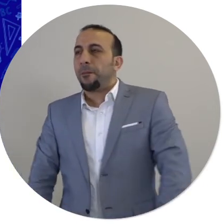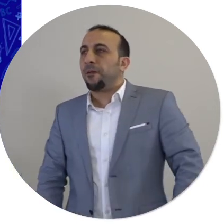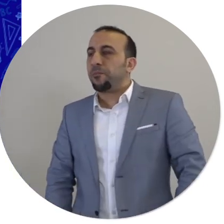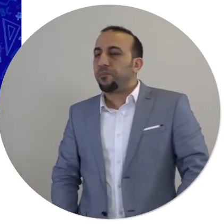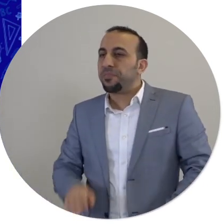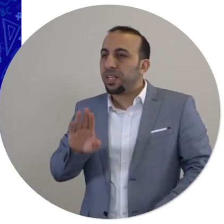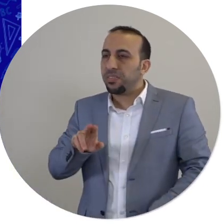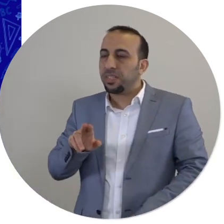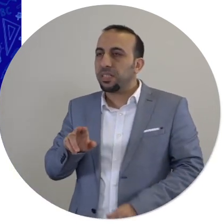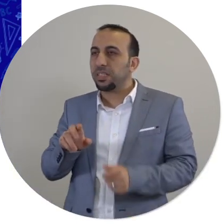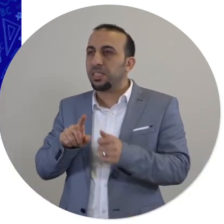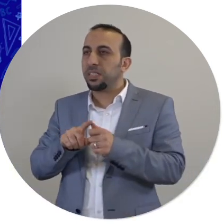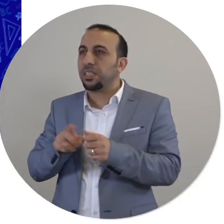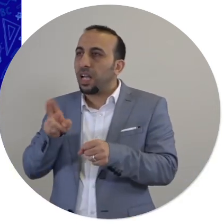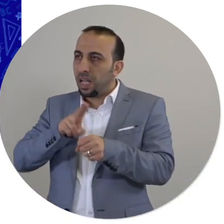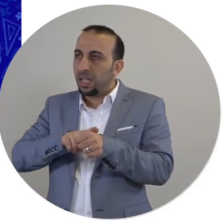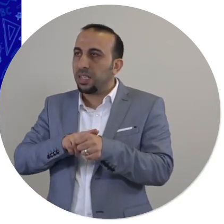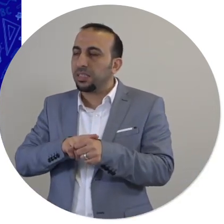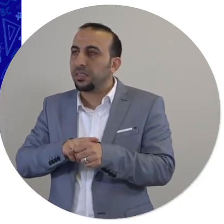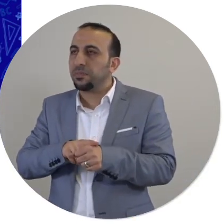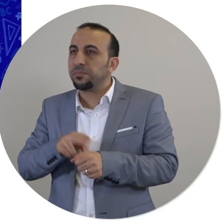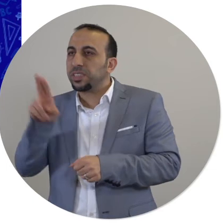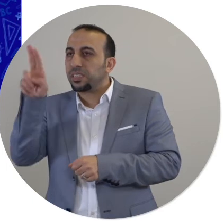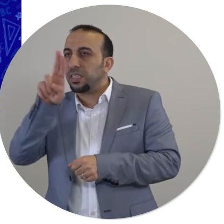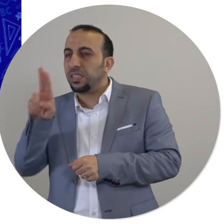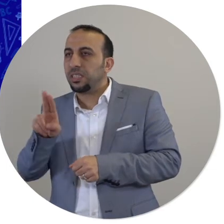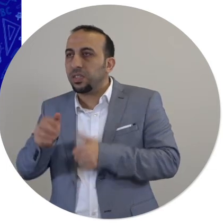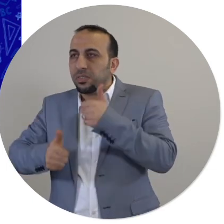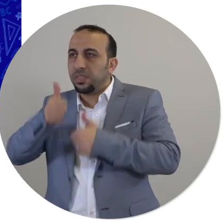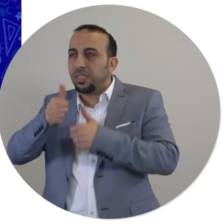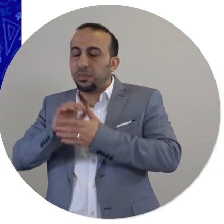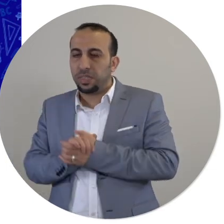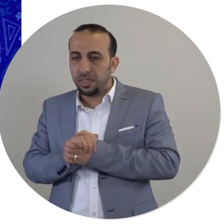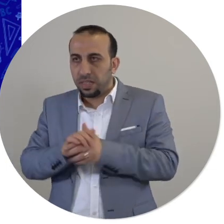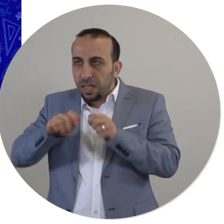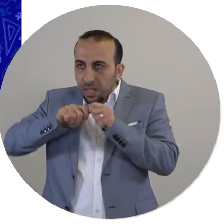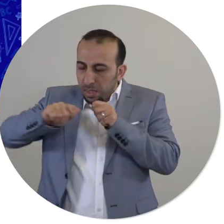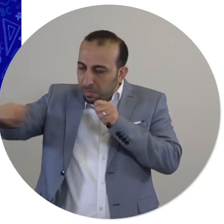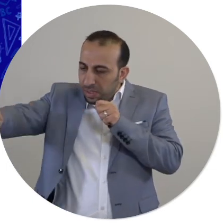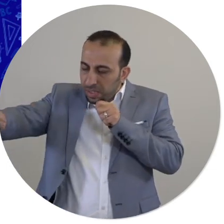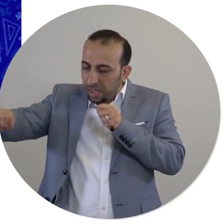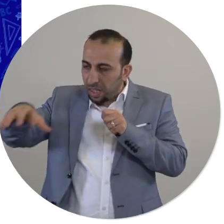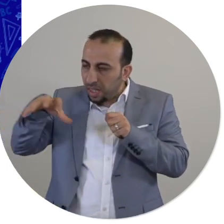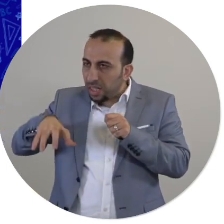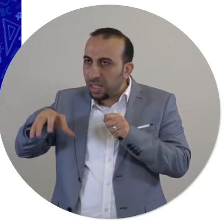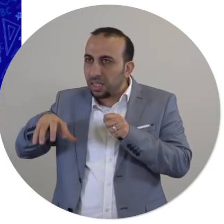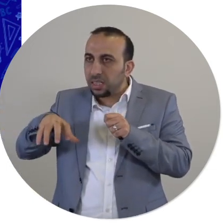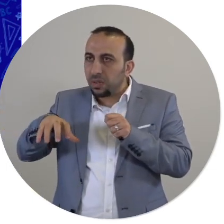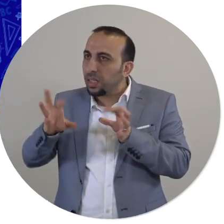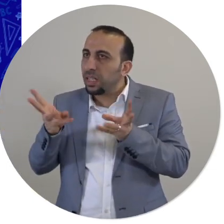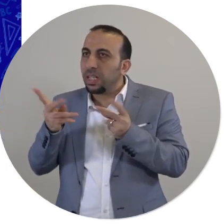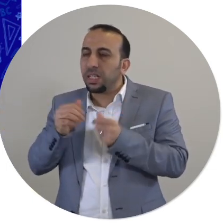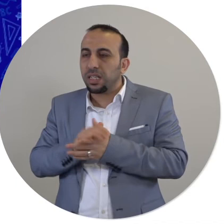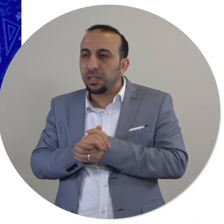هناك مسألة أخرى معطياتها تكمن عن طريق فقرة. إذا كانت المساحة داخل دولة ما